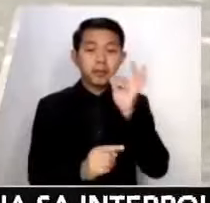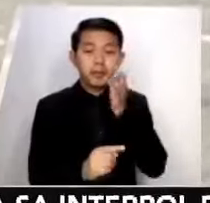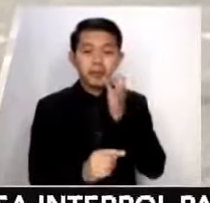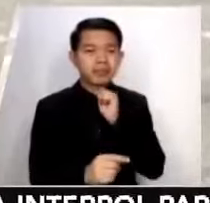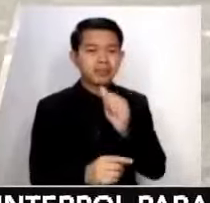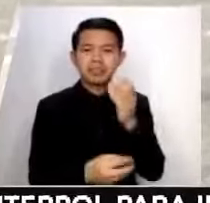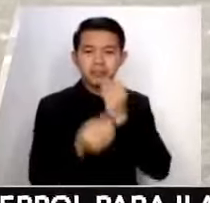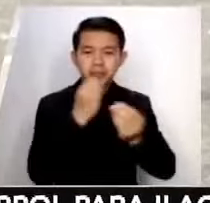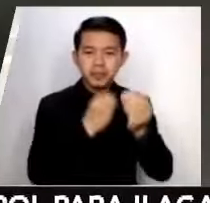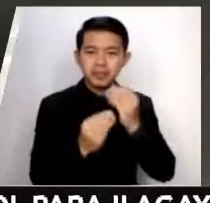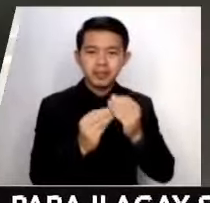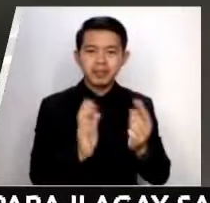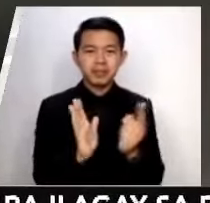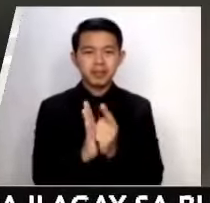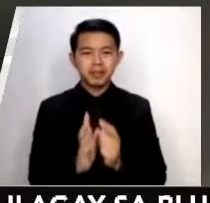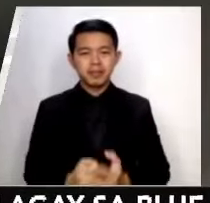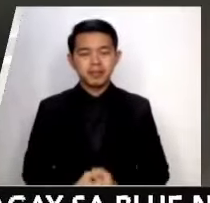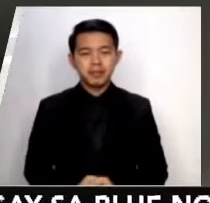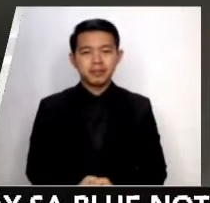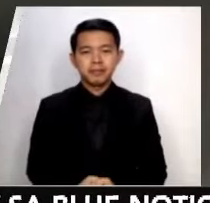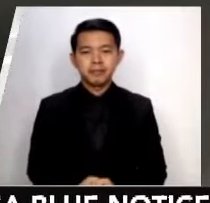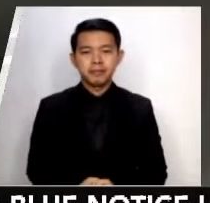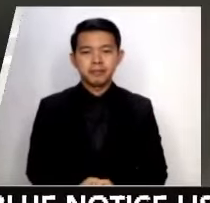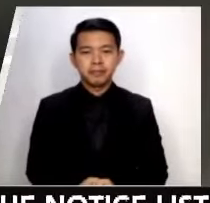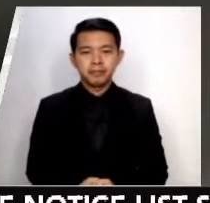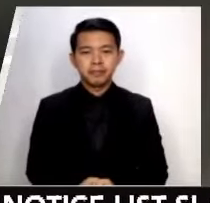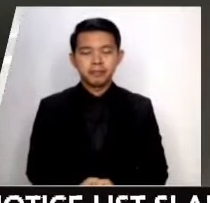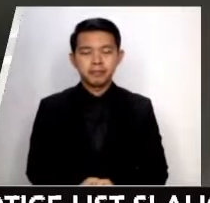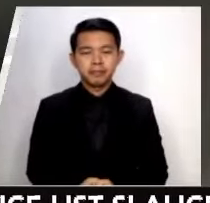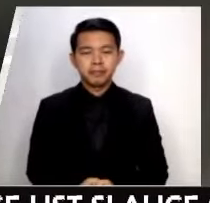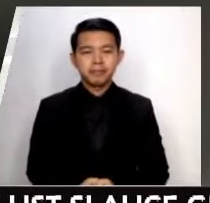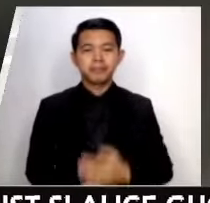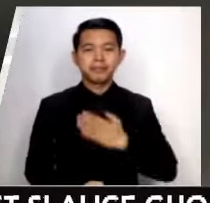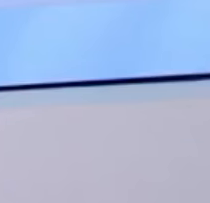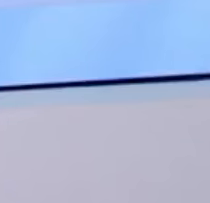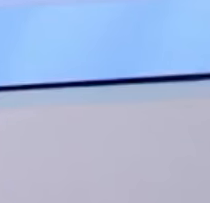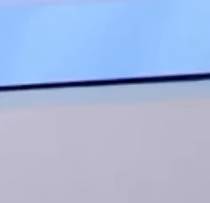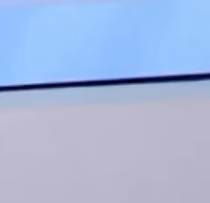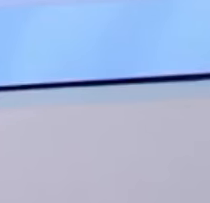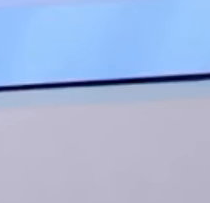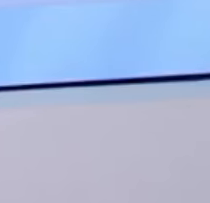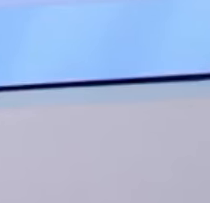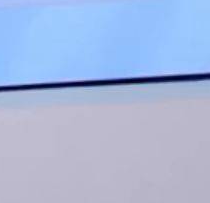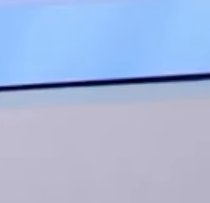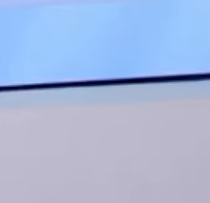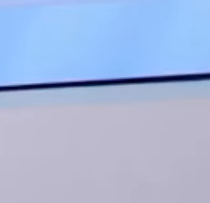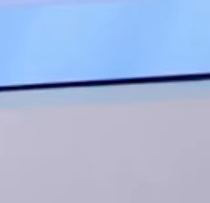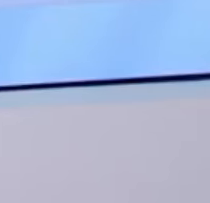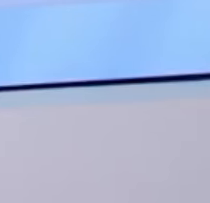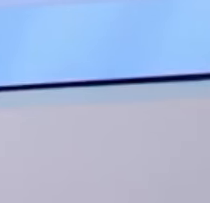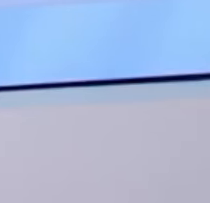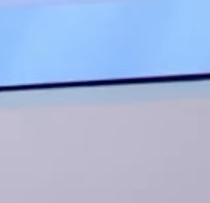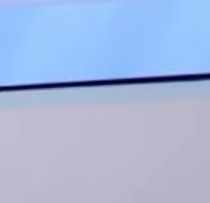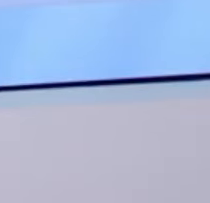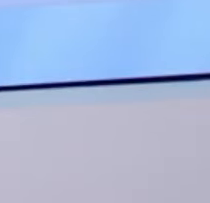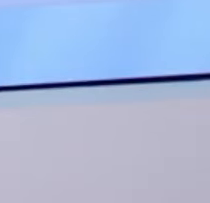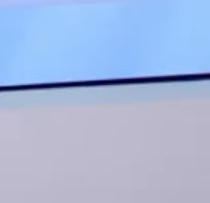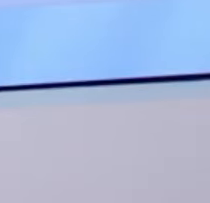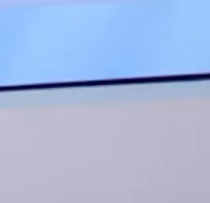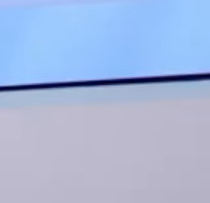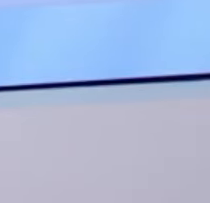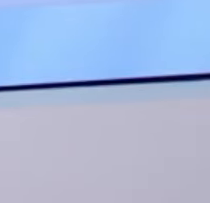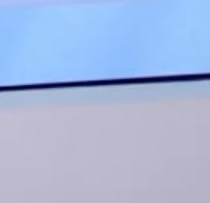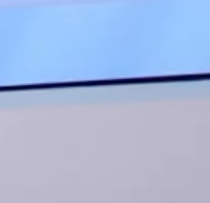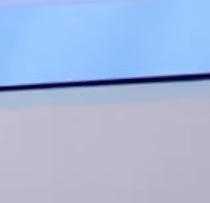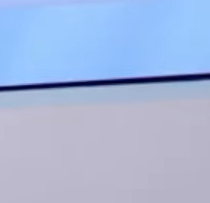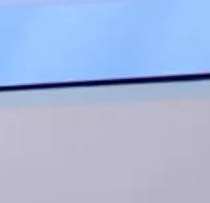Salazar, nagbabalita para sa GMA Integrated News. Huwag magpahuli sa mga balitang dapat ninyong